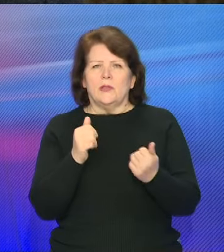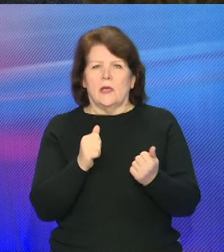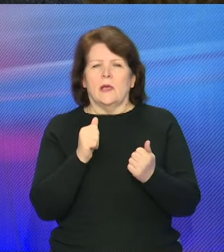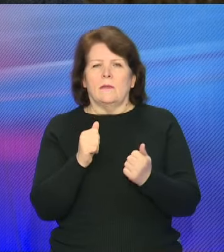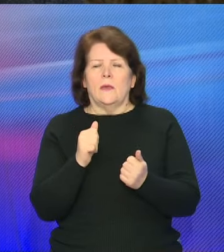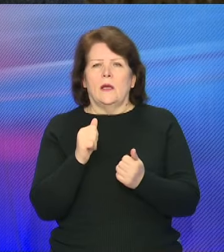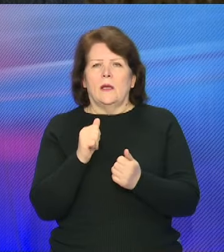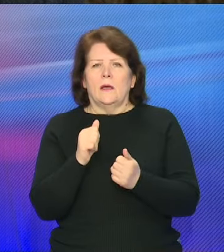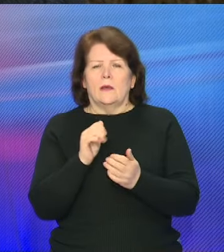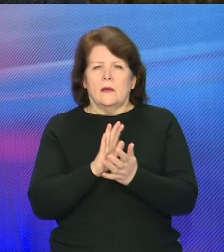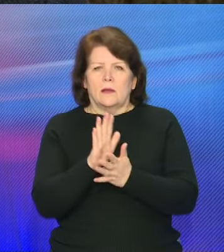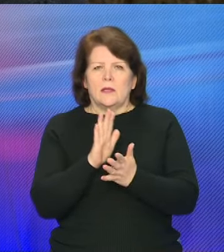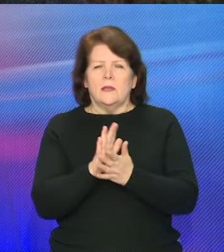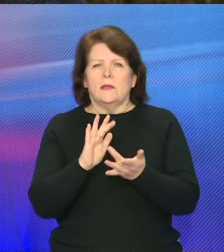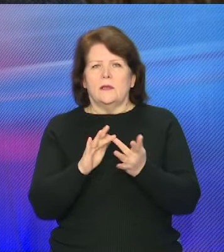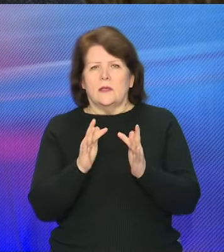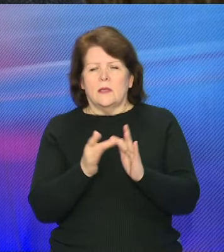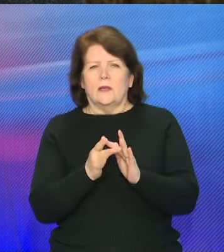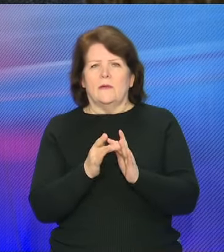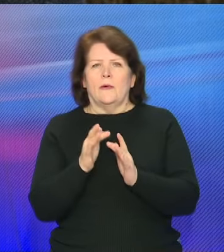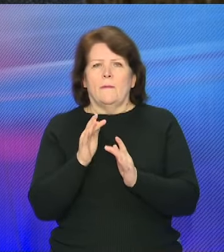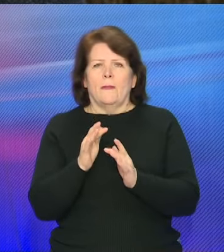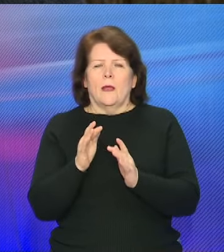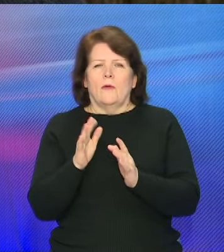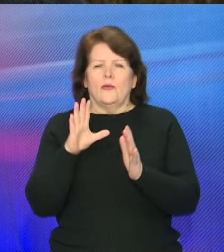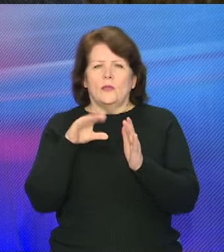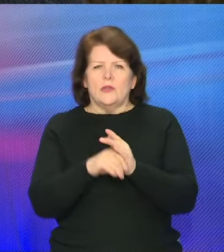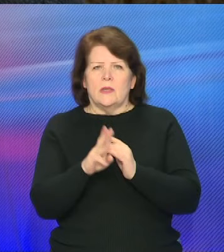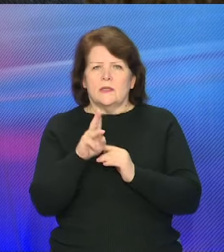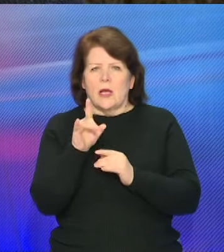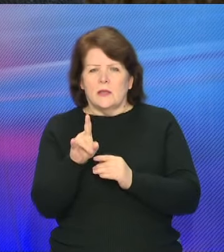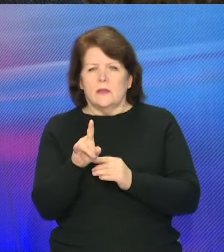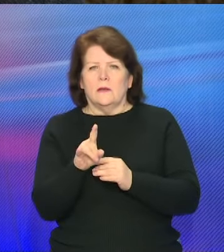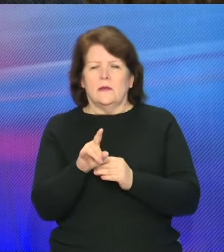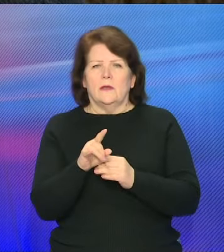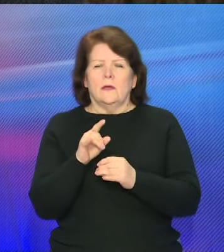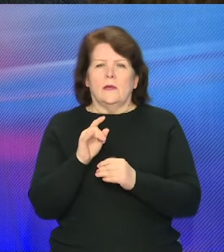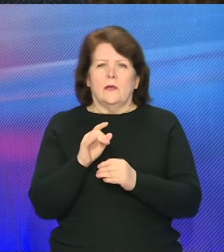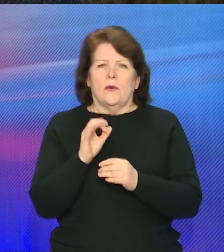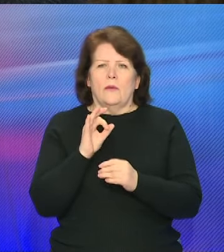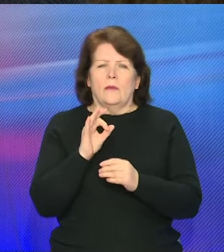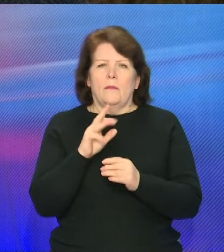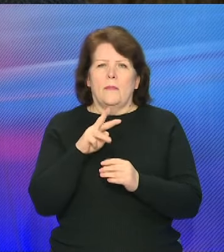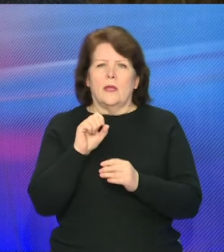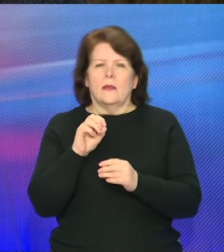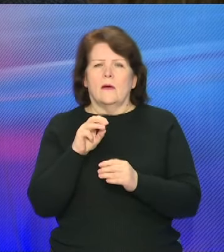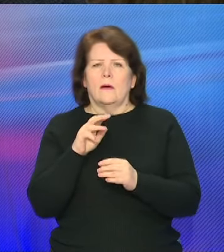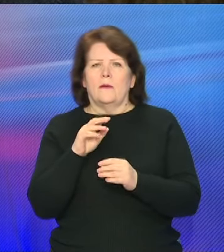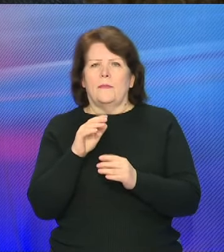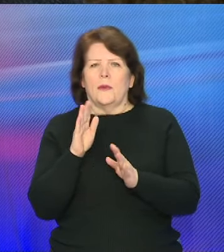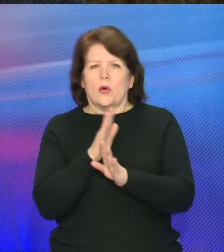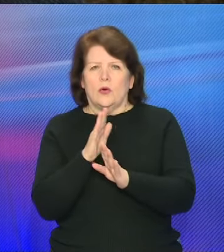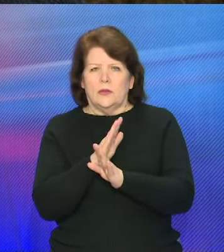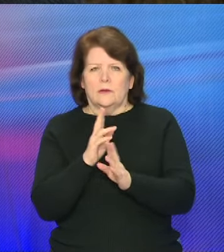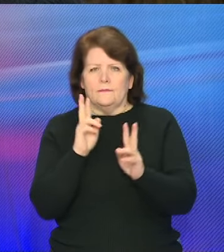массовой информации. Мы всю информацию размещаем, в том числе на официальных сайтах территориальных органов Минприроды. Поэтому стараемся всячески, всеми